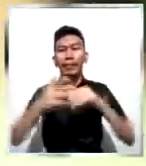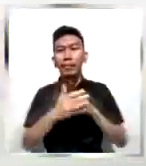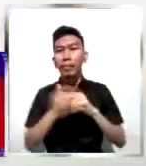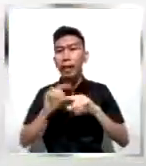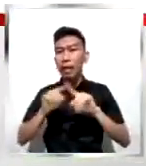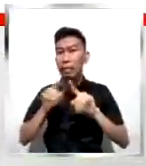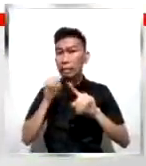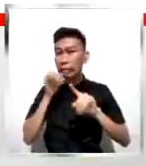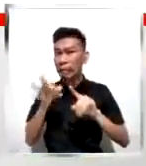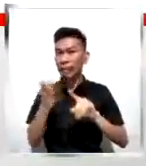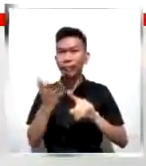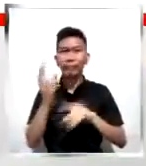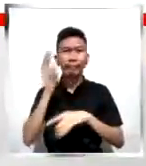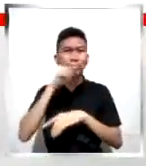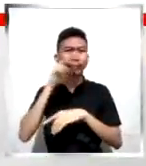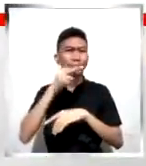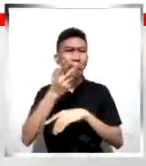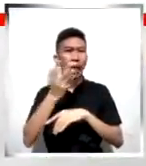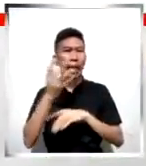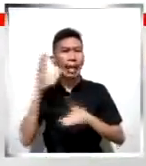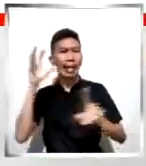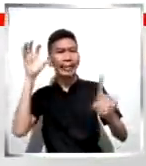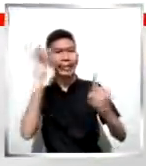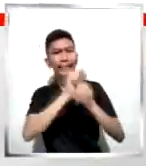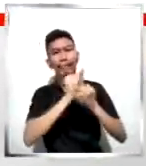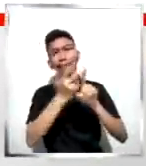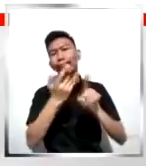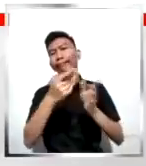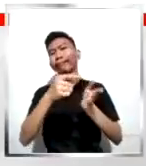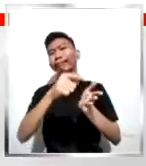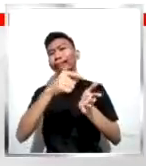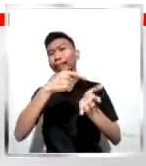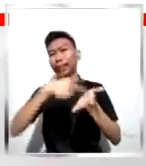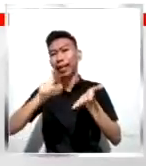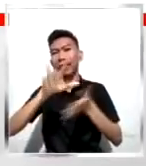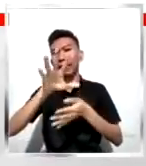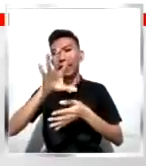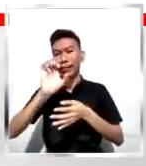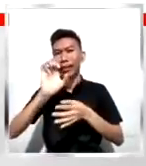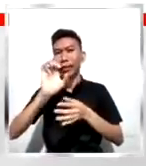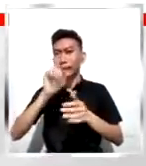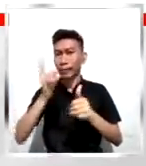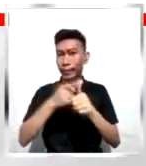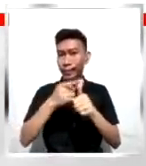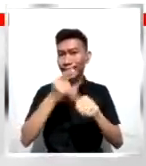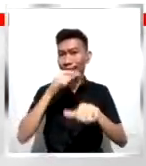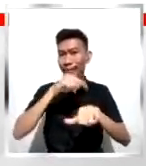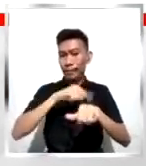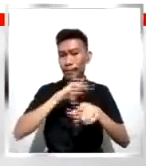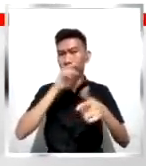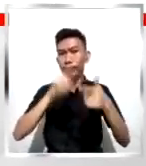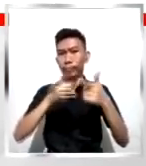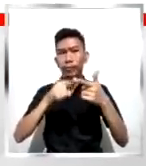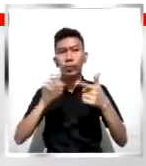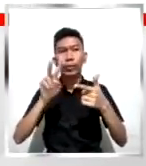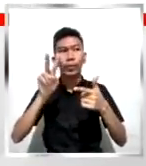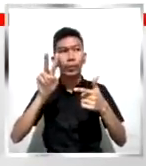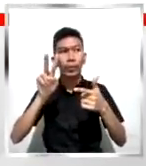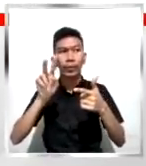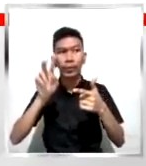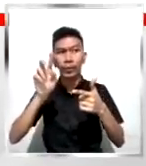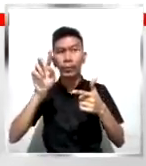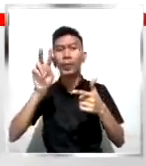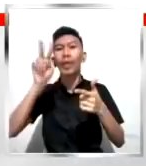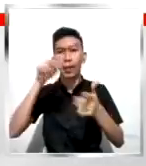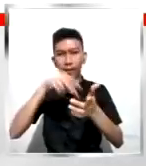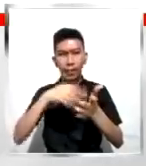kayo, 500 pesos ang multa sa unang paglabag, 2,000 pesos sa pangalawang paglabag, at kung mahuhuli ka pa sa pangatlong